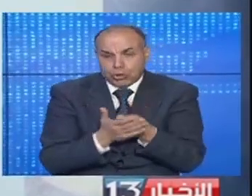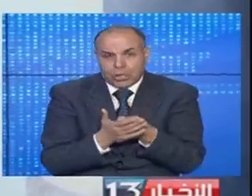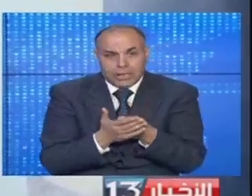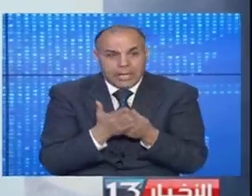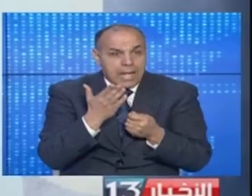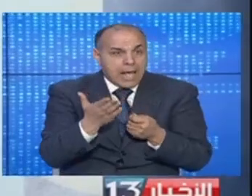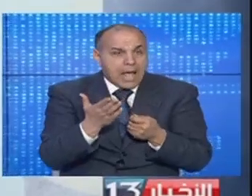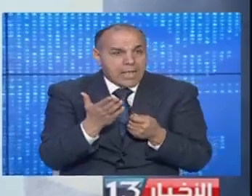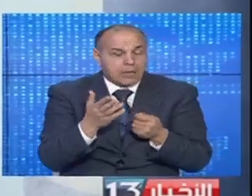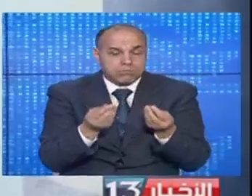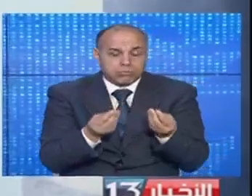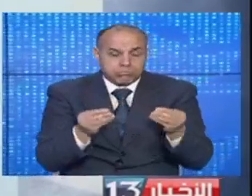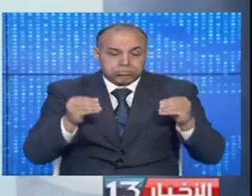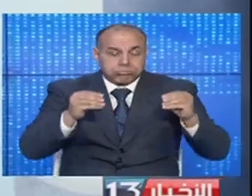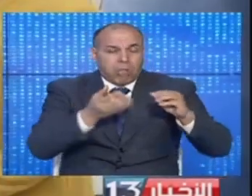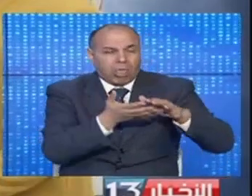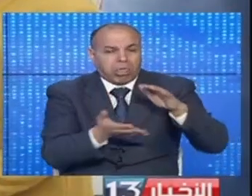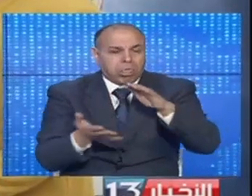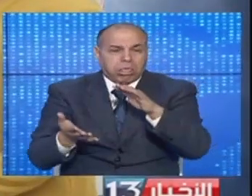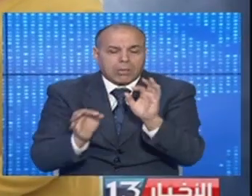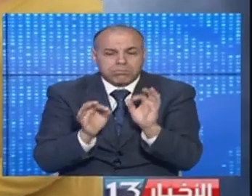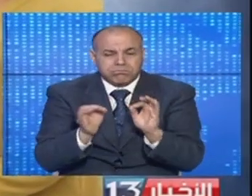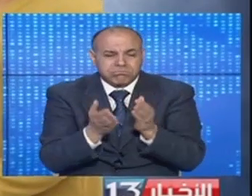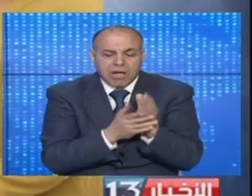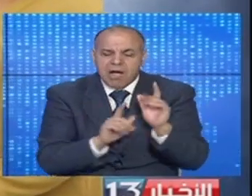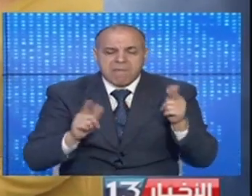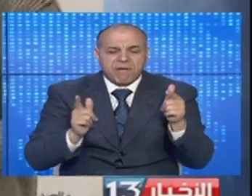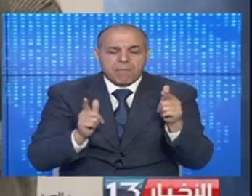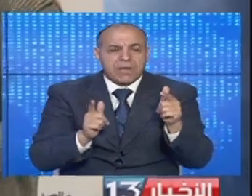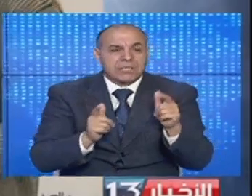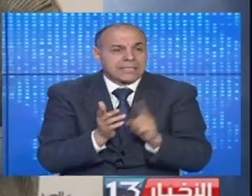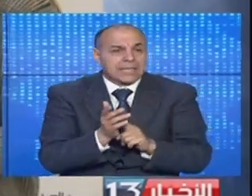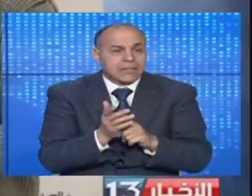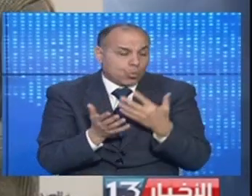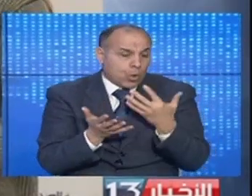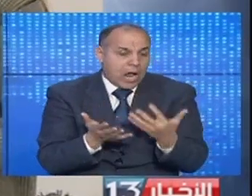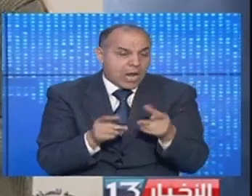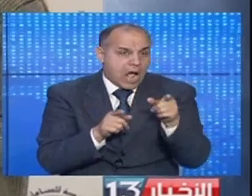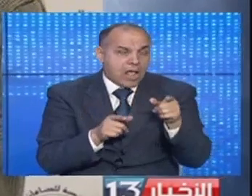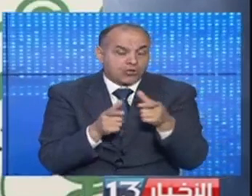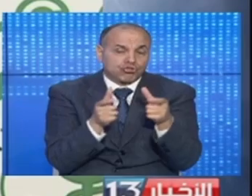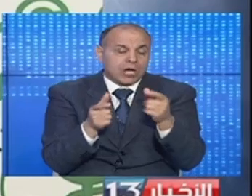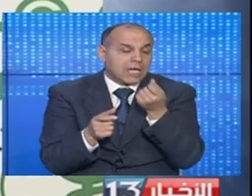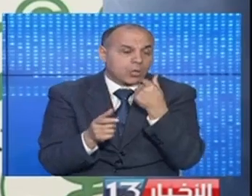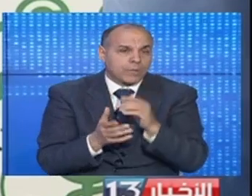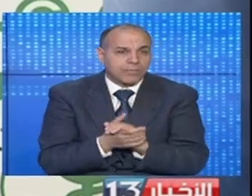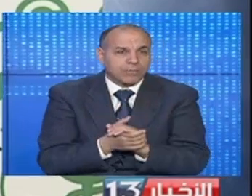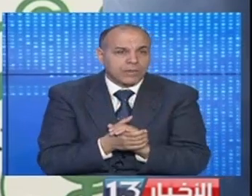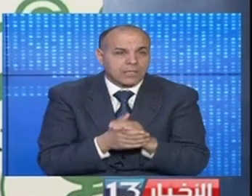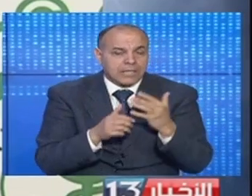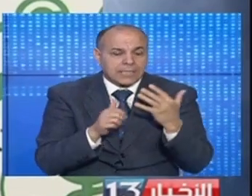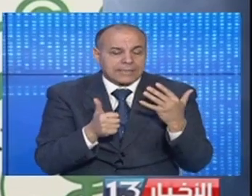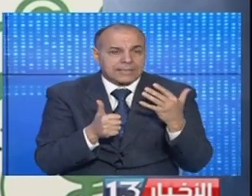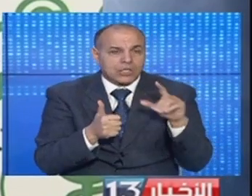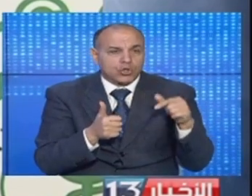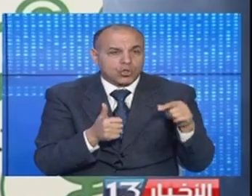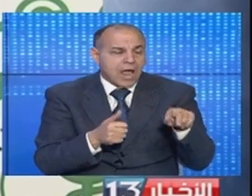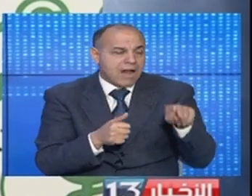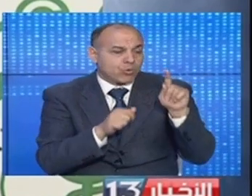النتائج اللي تركوا الحوكمه الرشيده حسب تاكيد القائمين على الشركه الاول من